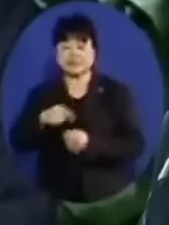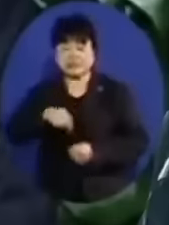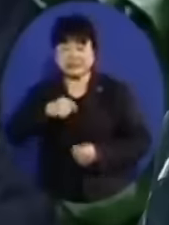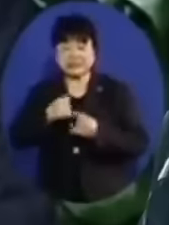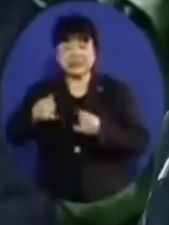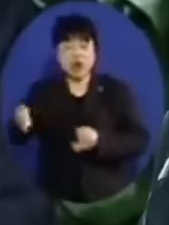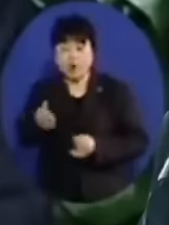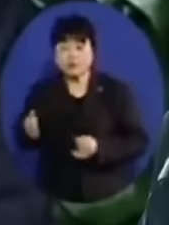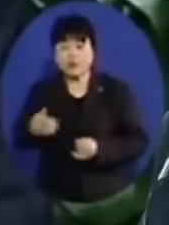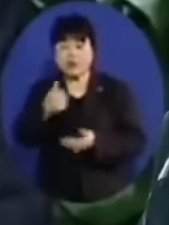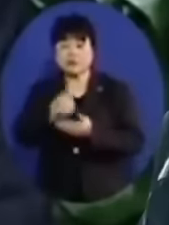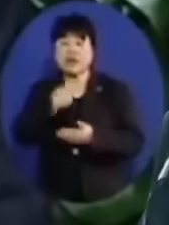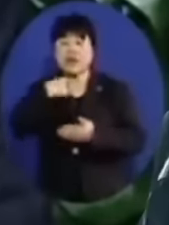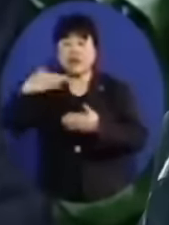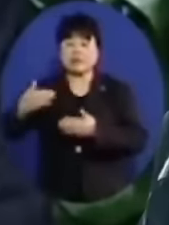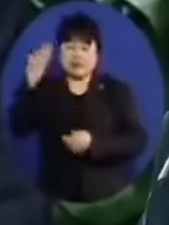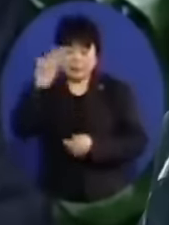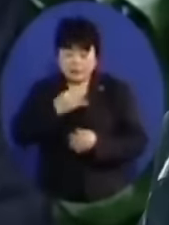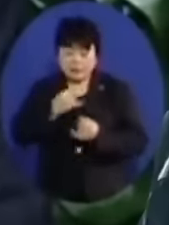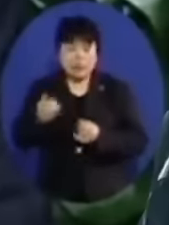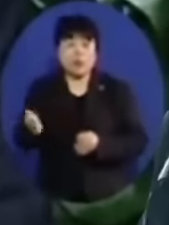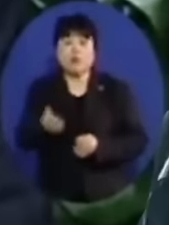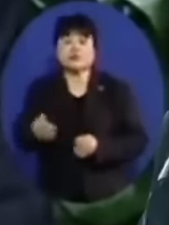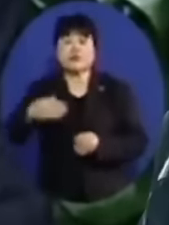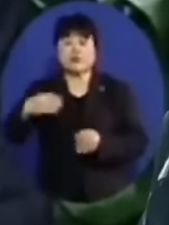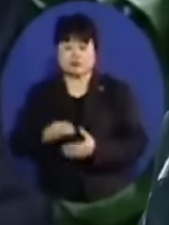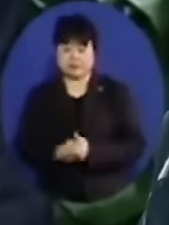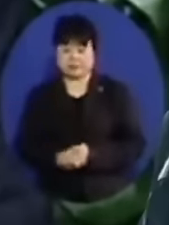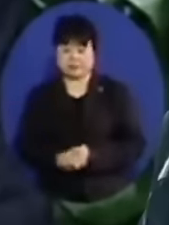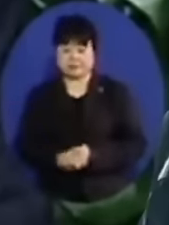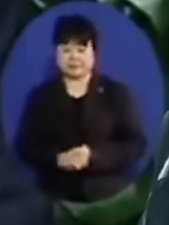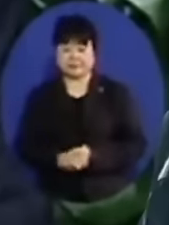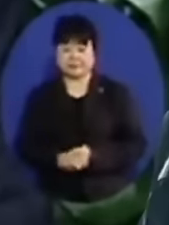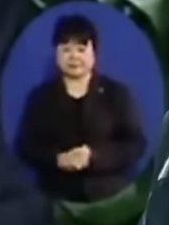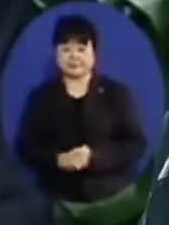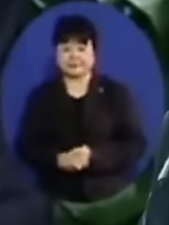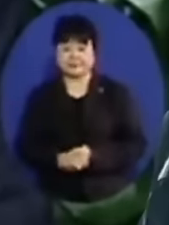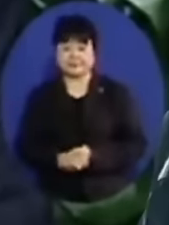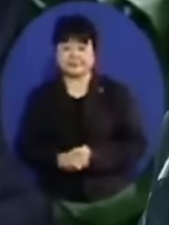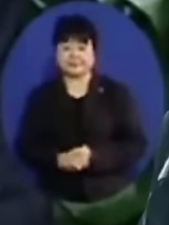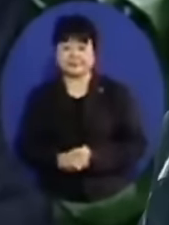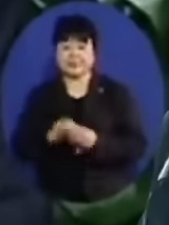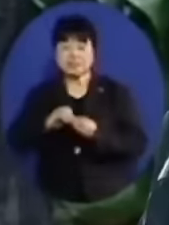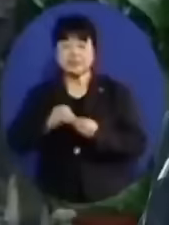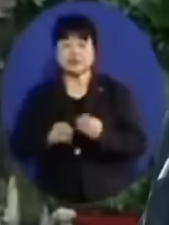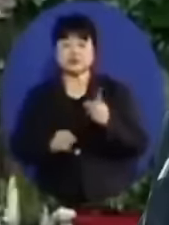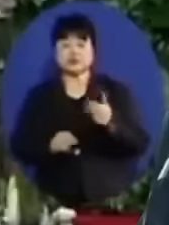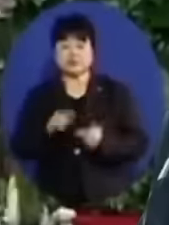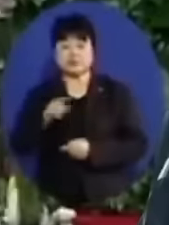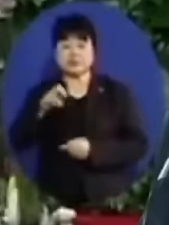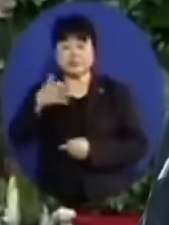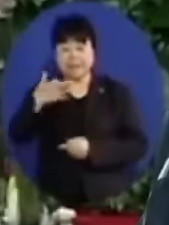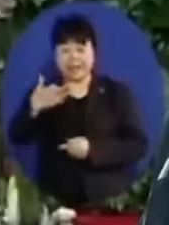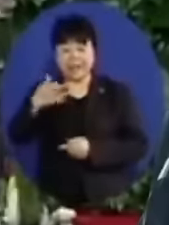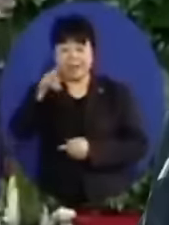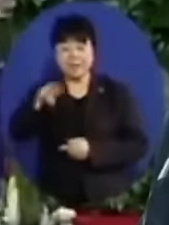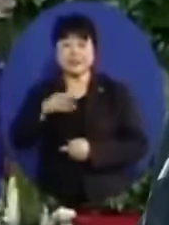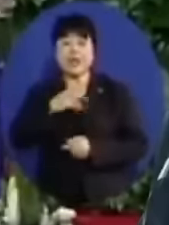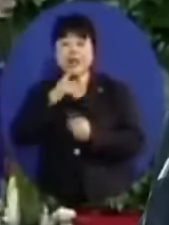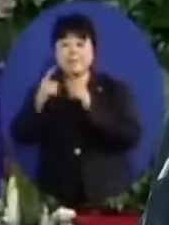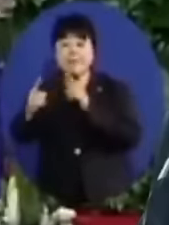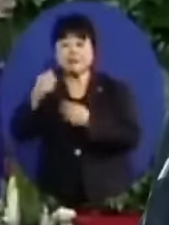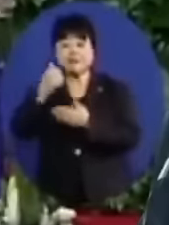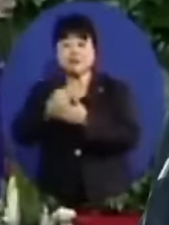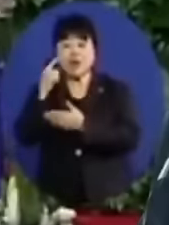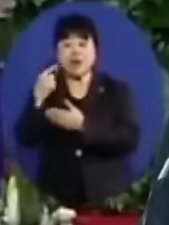없고 죄 안 짓고 살 세상이 아직 다가오지 않았습니다. 시편 66편 18절에 내가 나의 마음에